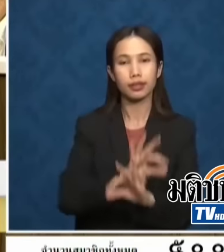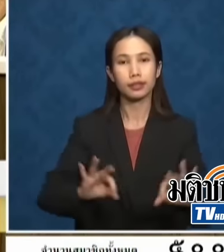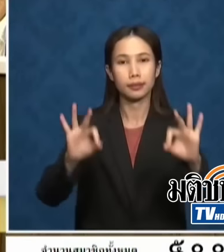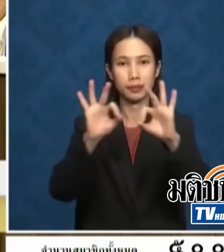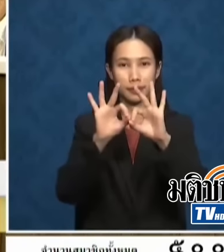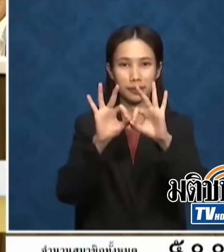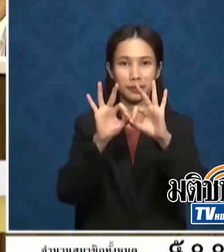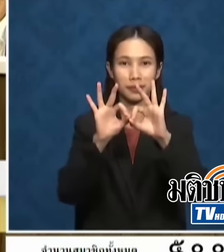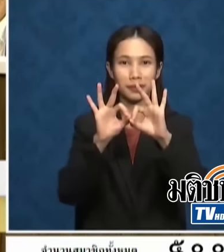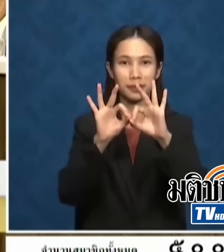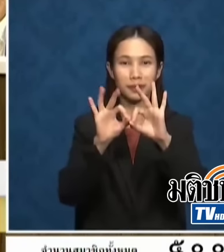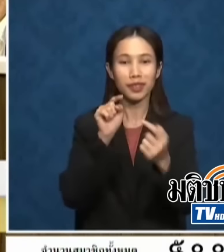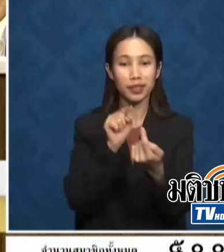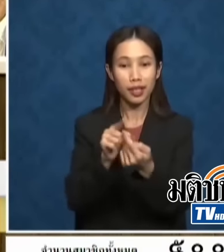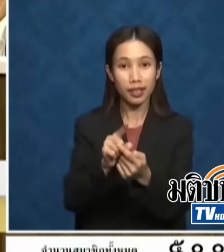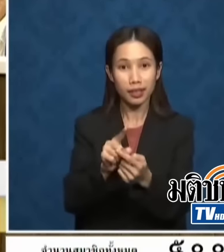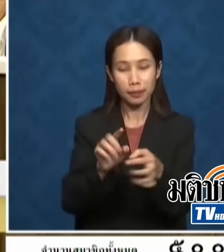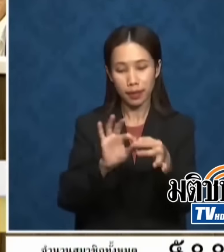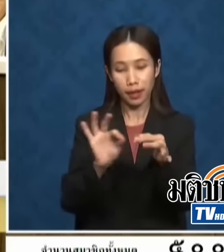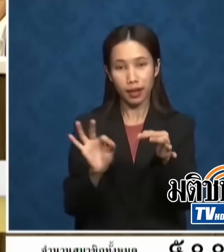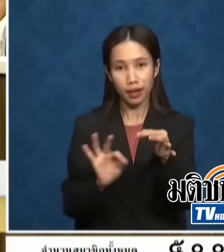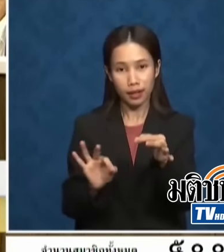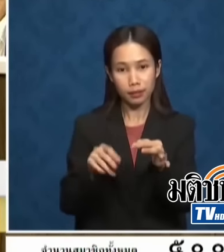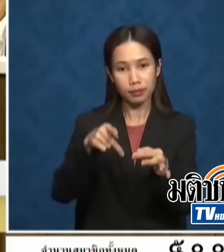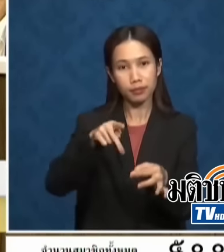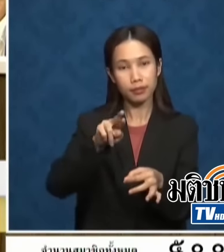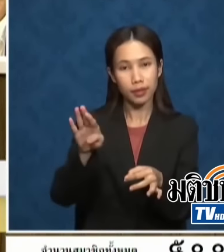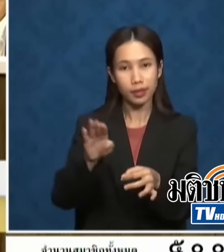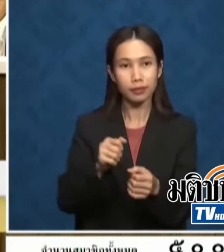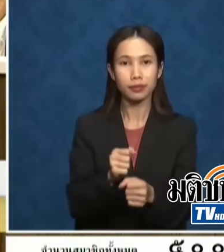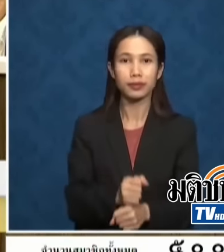ญที่ในร่างพระราชบัญญัติประมง